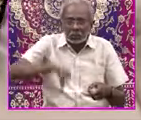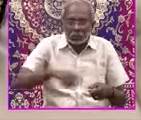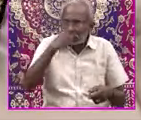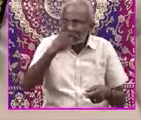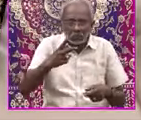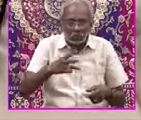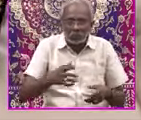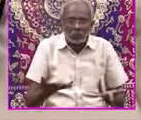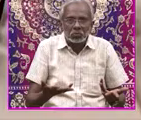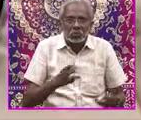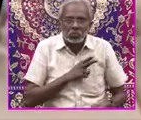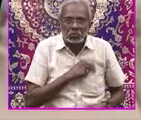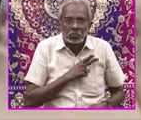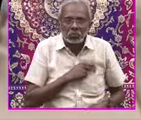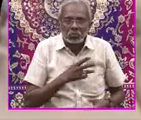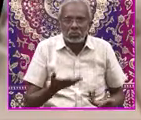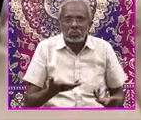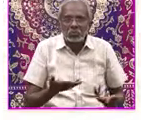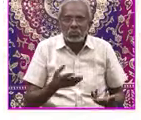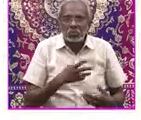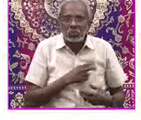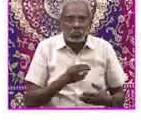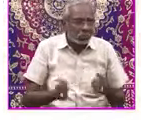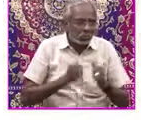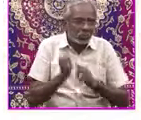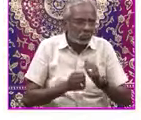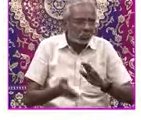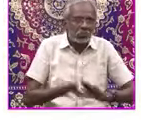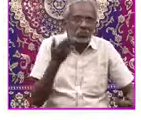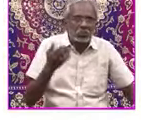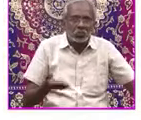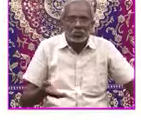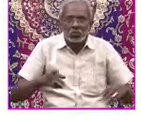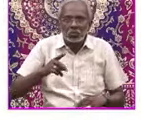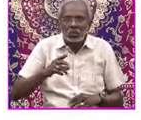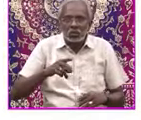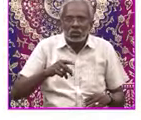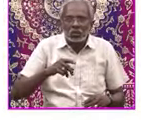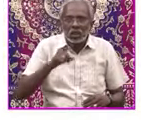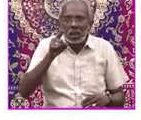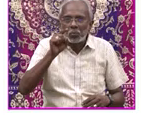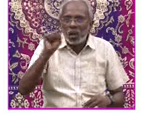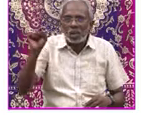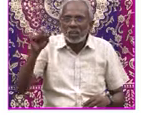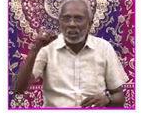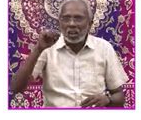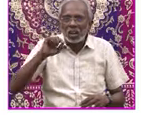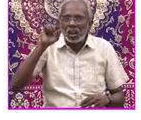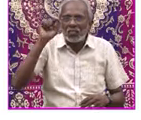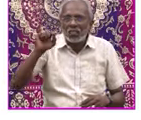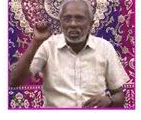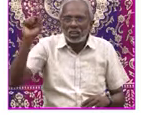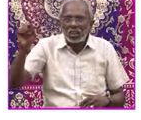தோத்துருவோம் நினைப்பு வந்தவுடனே எப்படியெல்லாம் ஓடுறாங்க. வழிவர் சிலர், கடல் பாய்வர்,